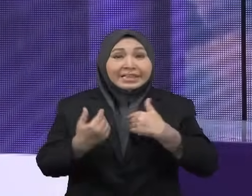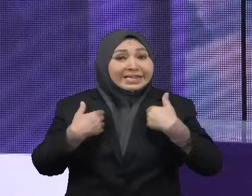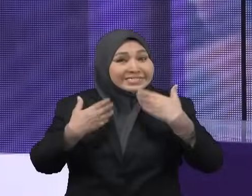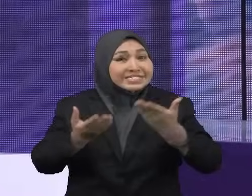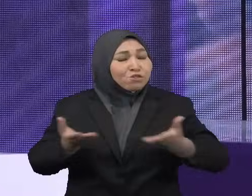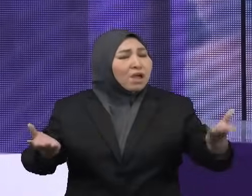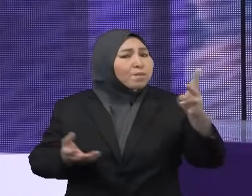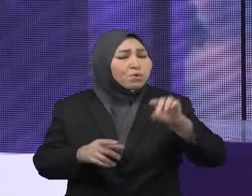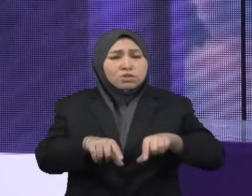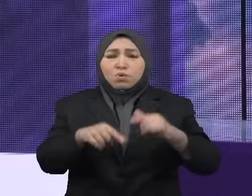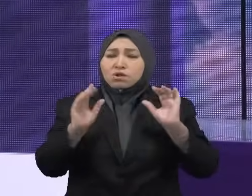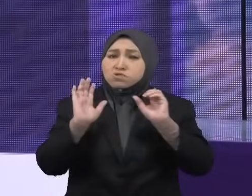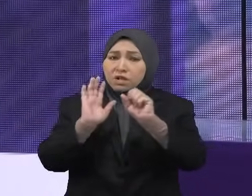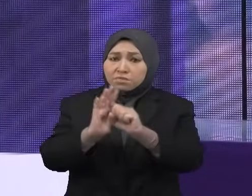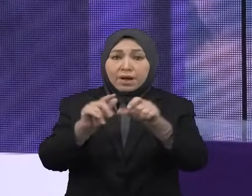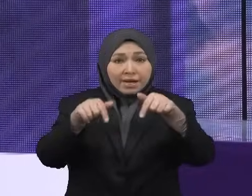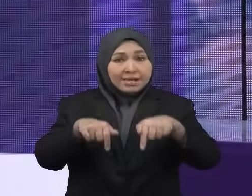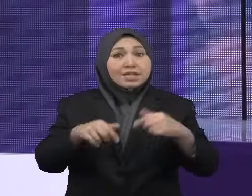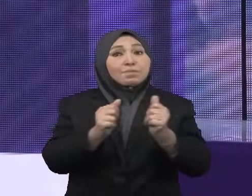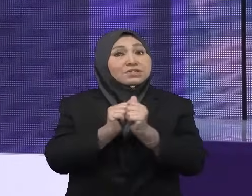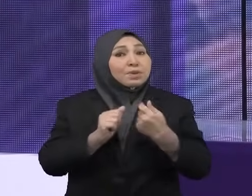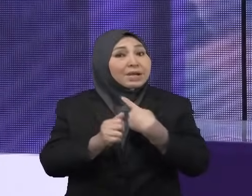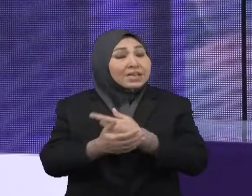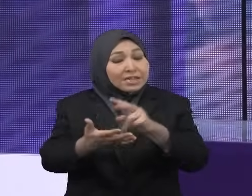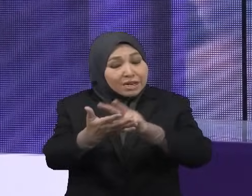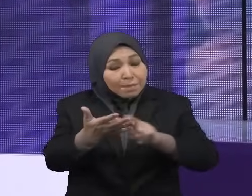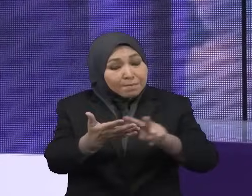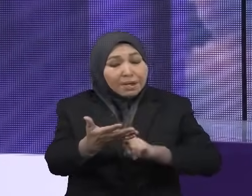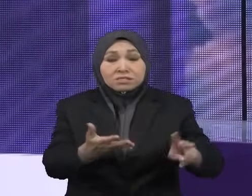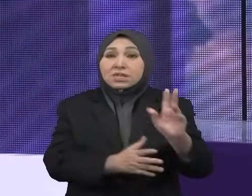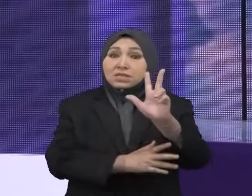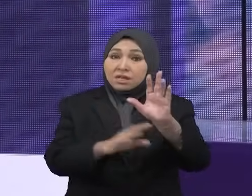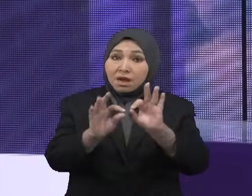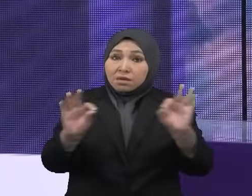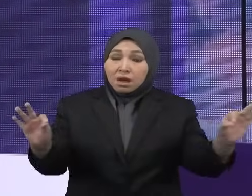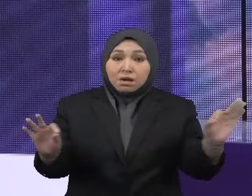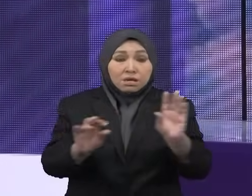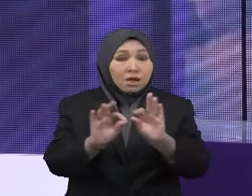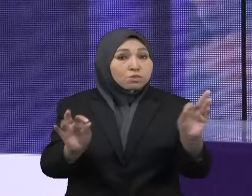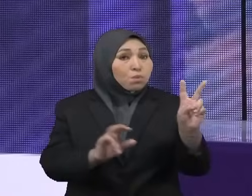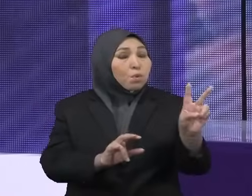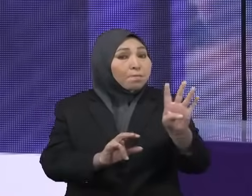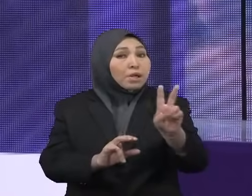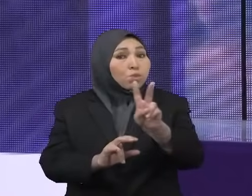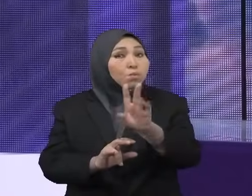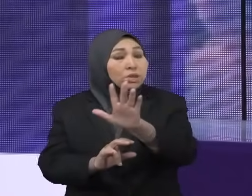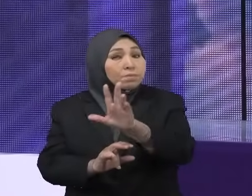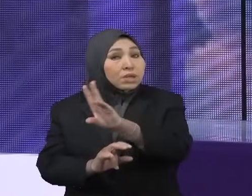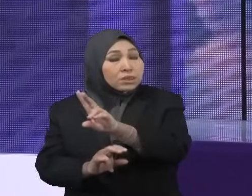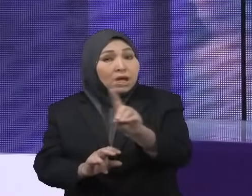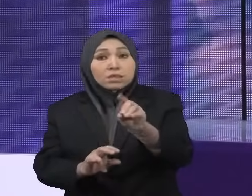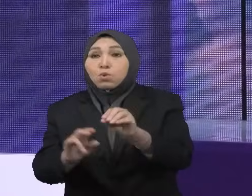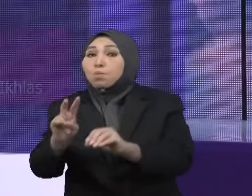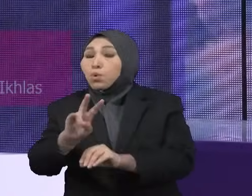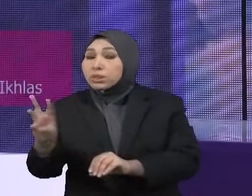Time, Quran Salat Infaq pada hari ini. Untuk sama-sama kita membaca 3 ayat daripada ayat yang ke-24, 25 dan 26